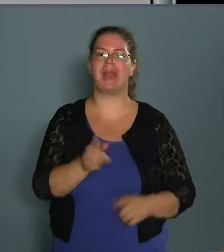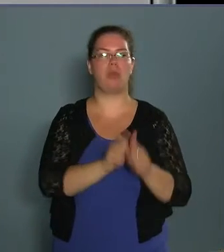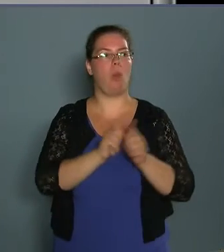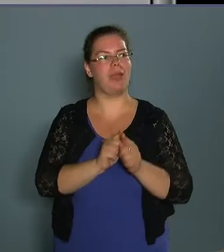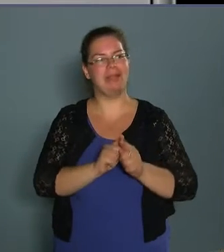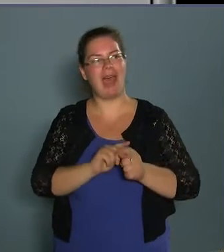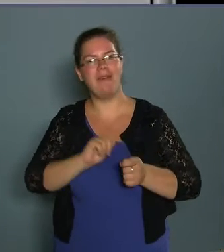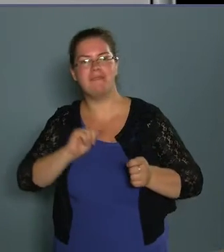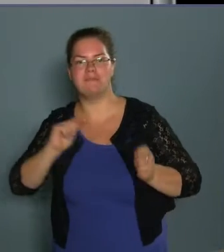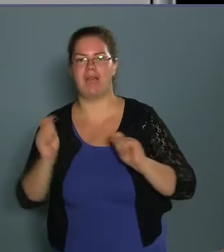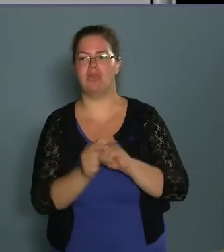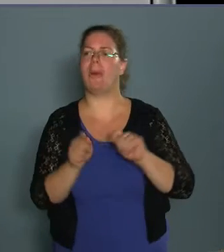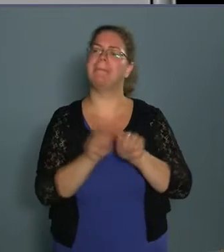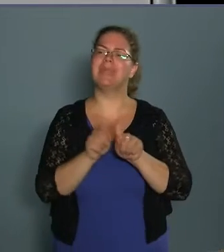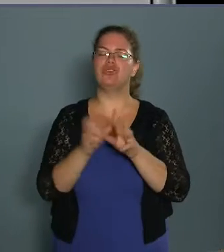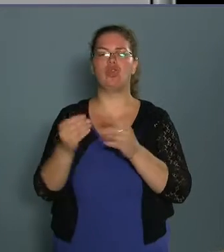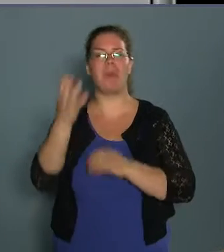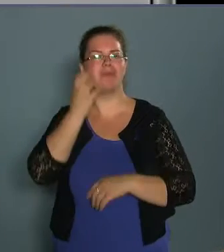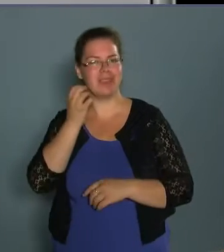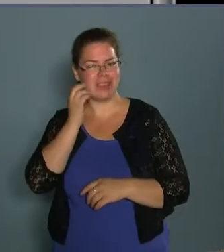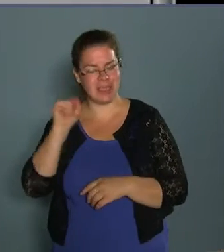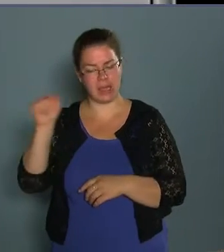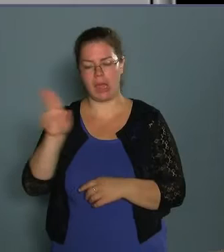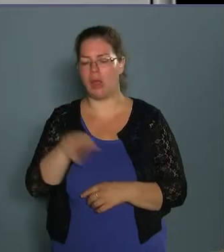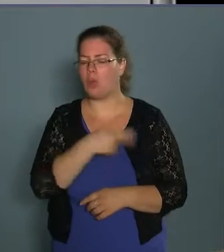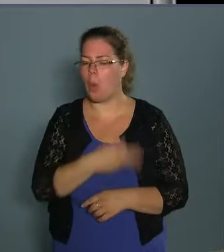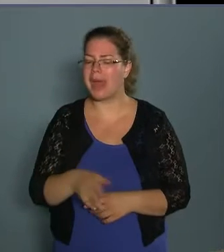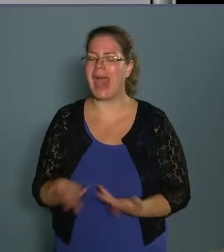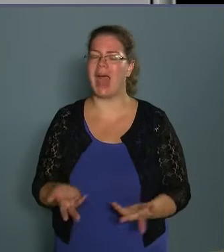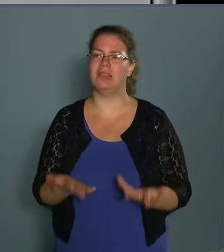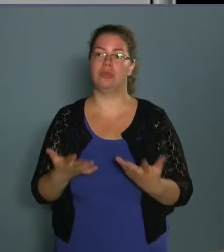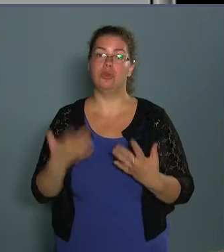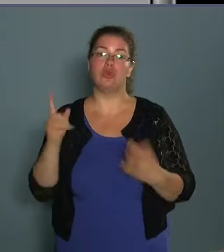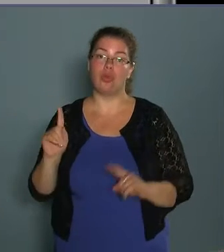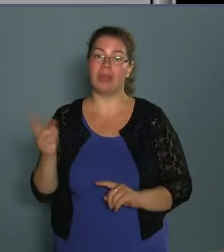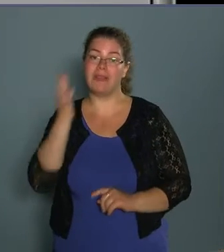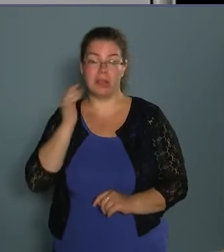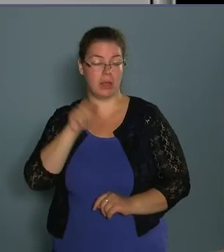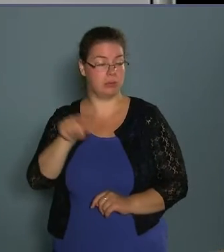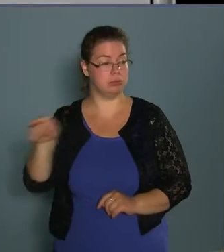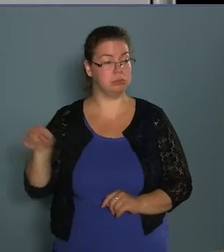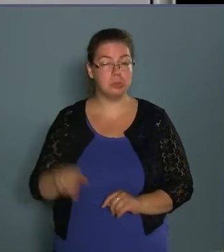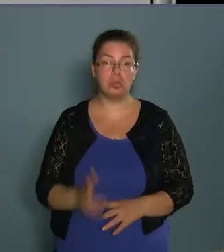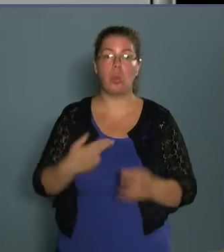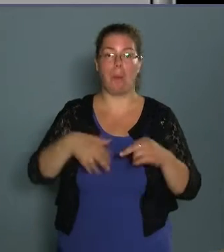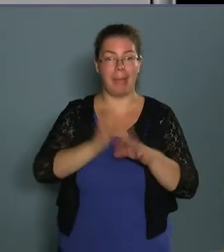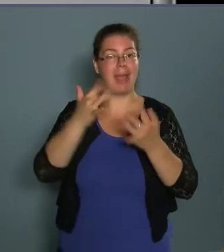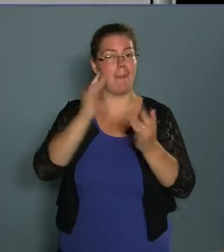kórházzá, mint nagyon sok vidéki kórház, sőt a vidéki kórházok nagy többsége most már olyan komoly felújításokon